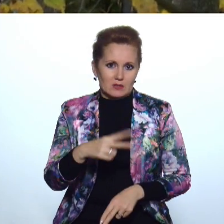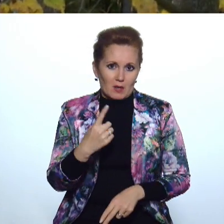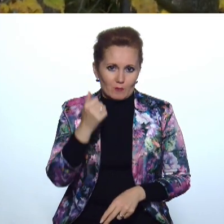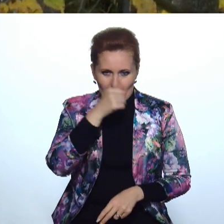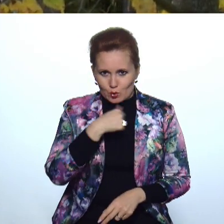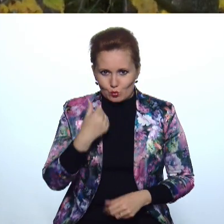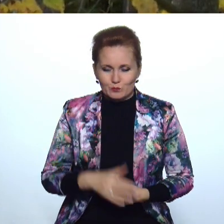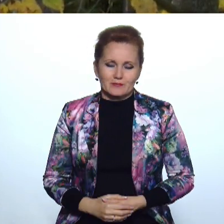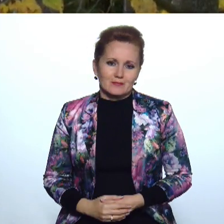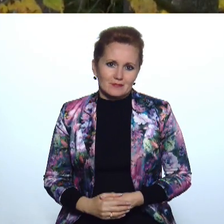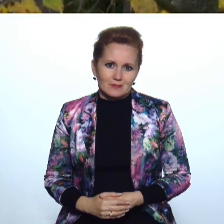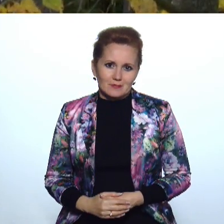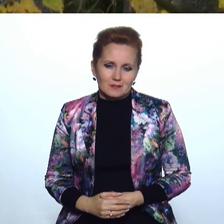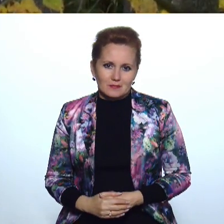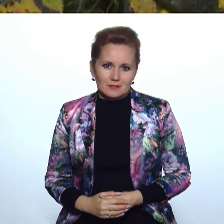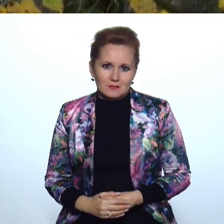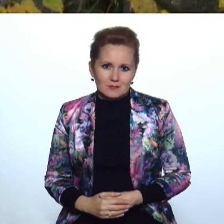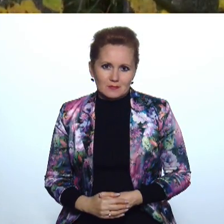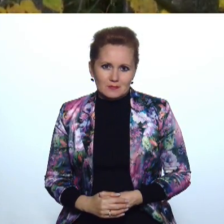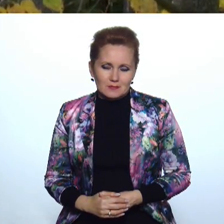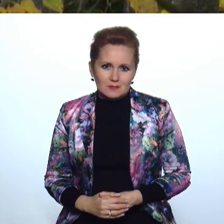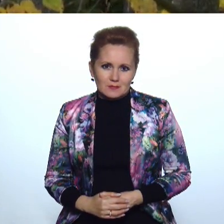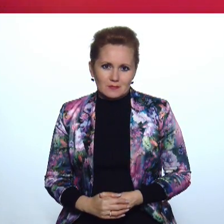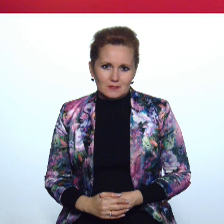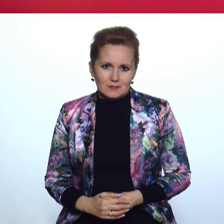серую ворону. Александр Демидов, Андрей Бусыгин, новости.